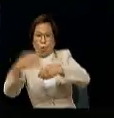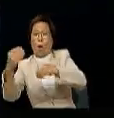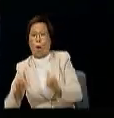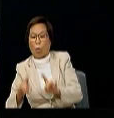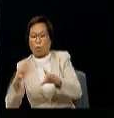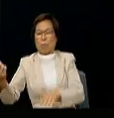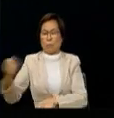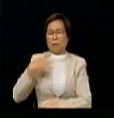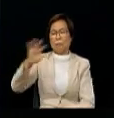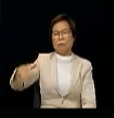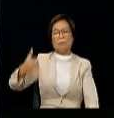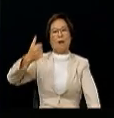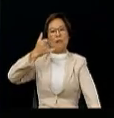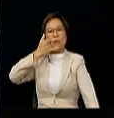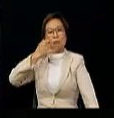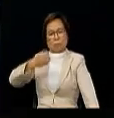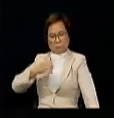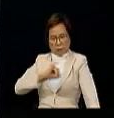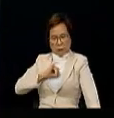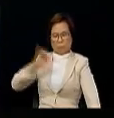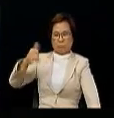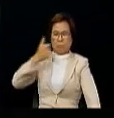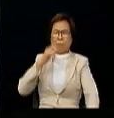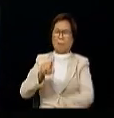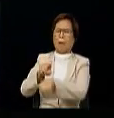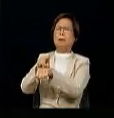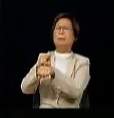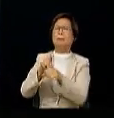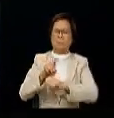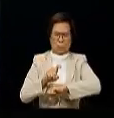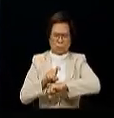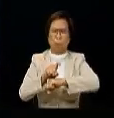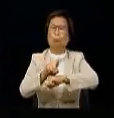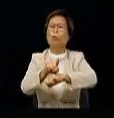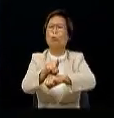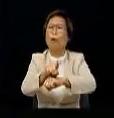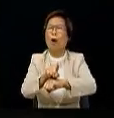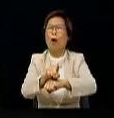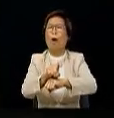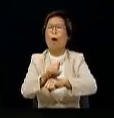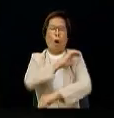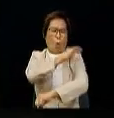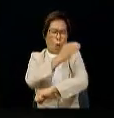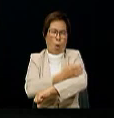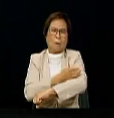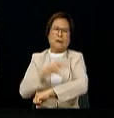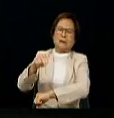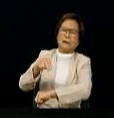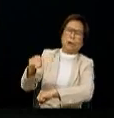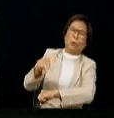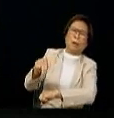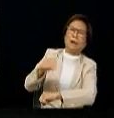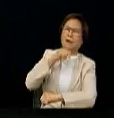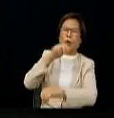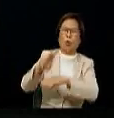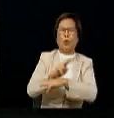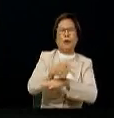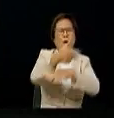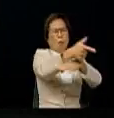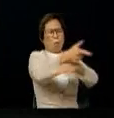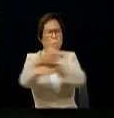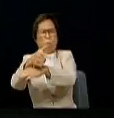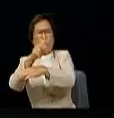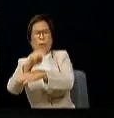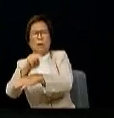beritahu saya ditelepon DKT kapal selam ini berikut nuffield tapi tidak menggunakan senjata nuklir